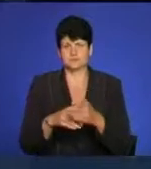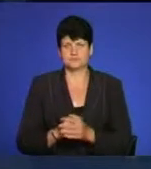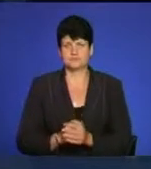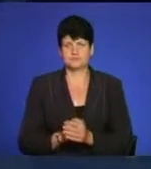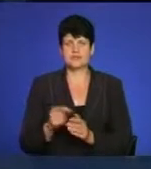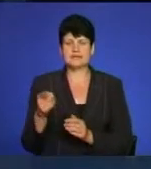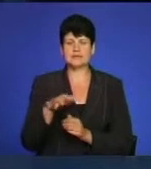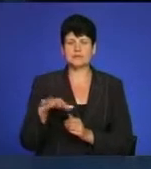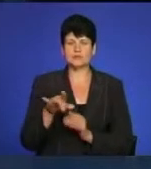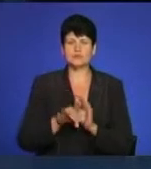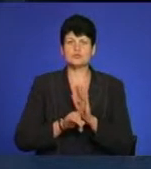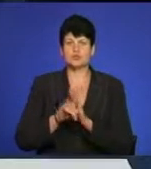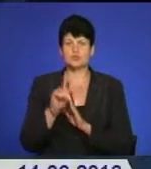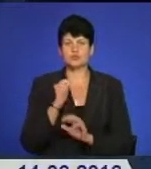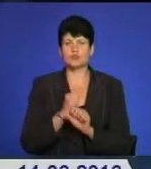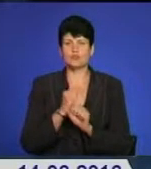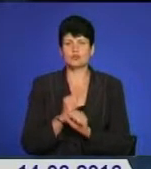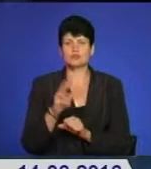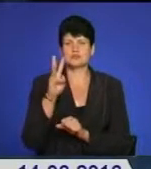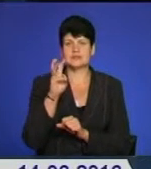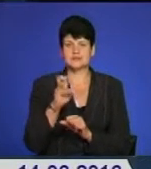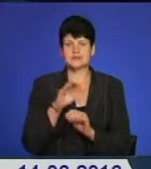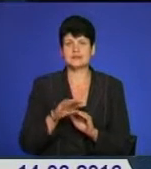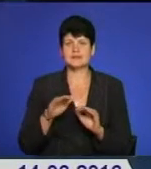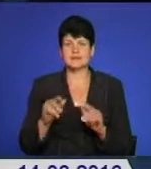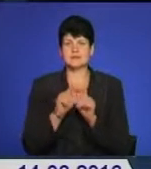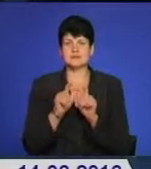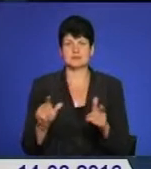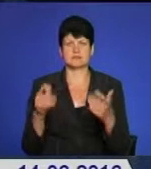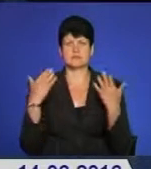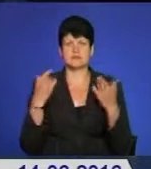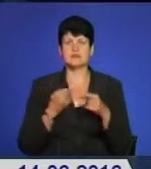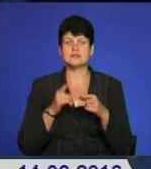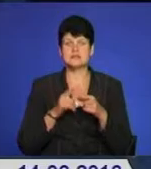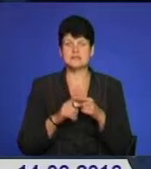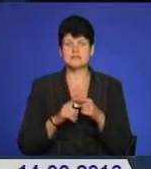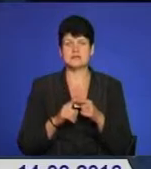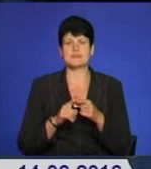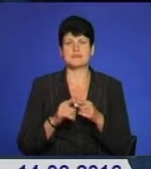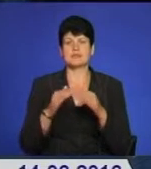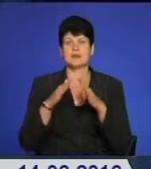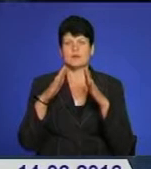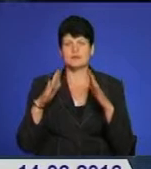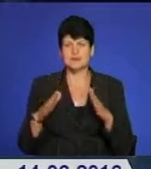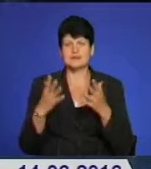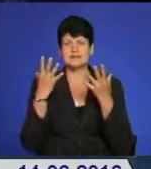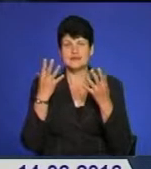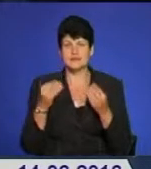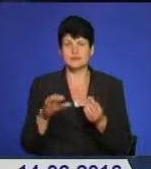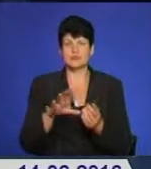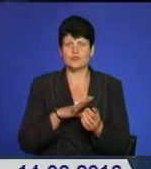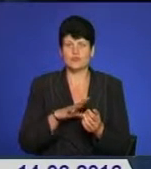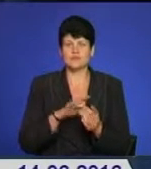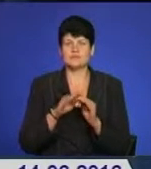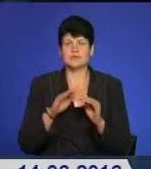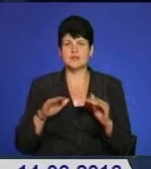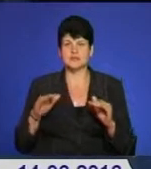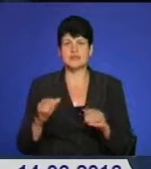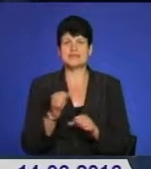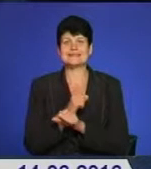На Тернопільщині розпочали роботу більше 300 дитячих закладів відпочинку. Це мовні табори з денним перебуванням дітей, санаторії та наметові